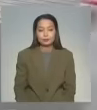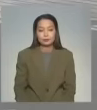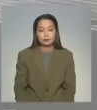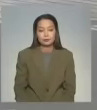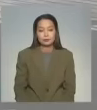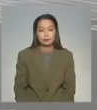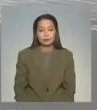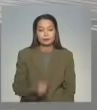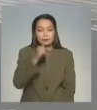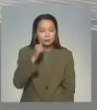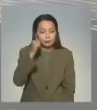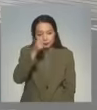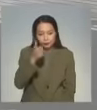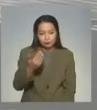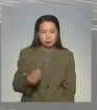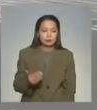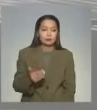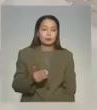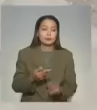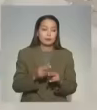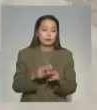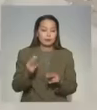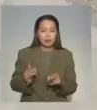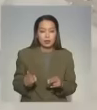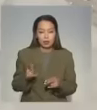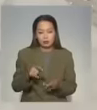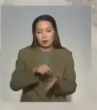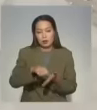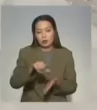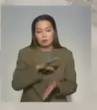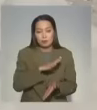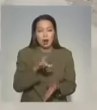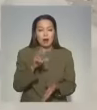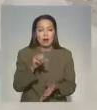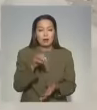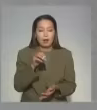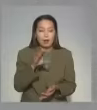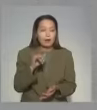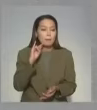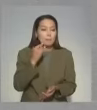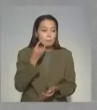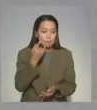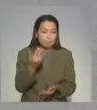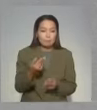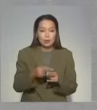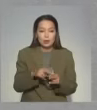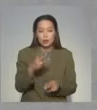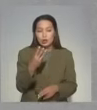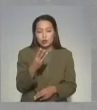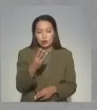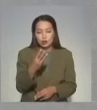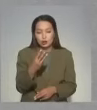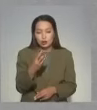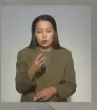В прошлом году подрядчик из Астаны отремонтировал улицу Катаева в Павлодаре. Работы обошлись в 304 миллиона